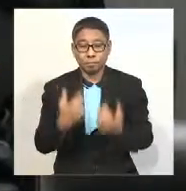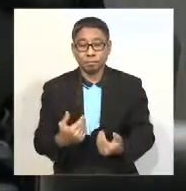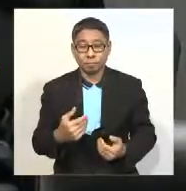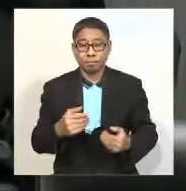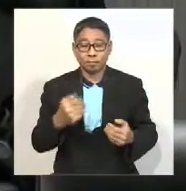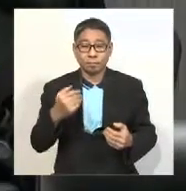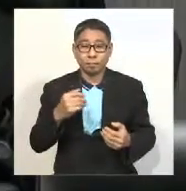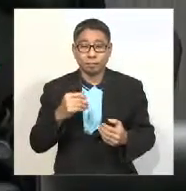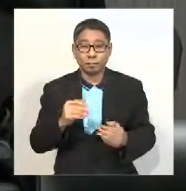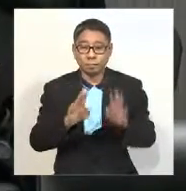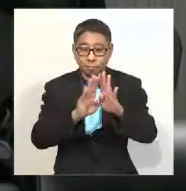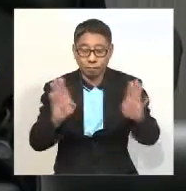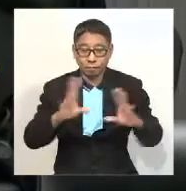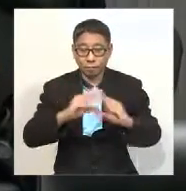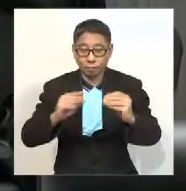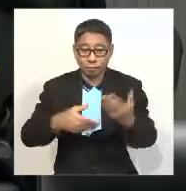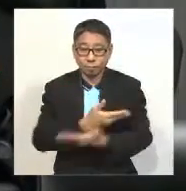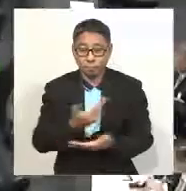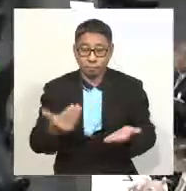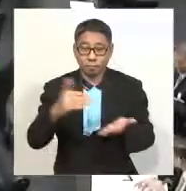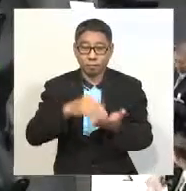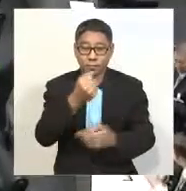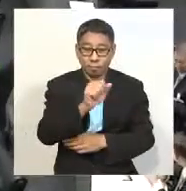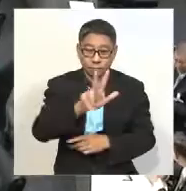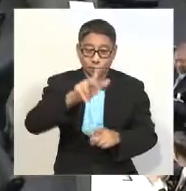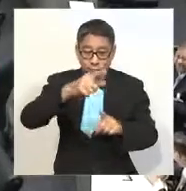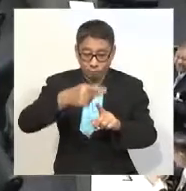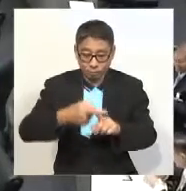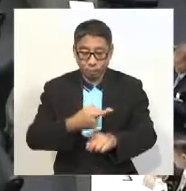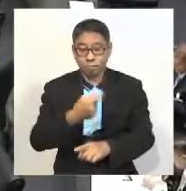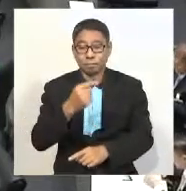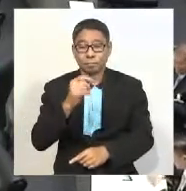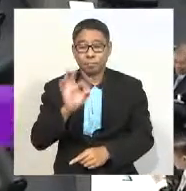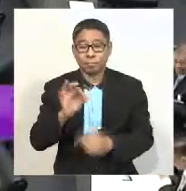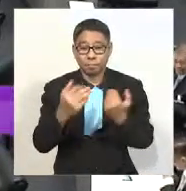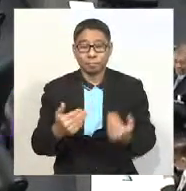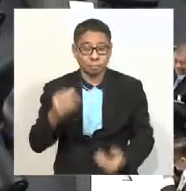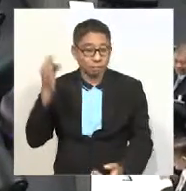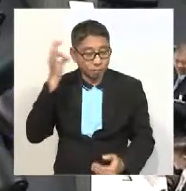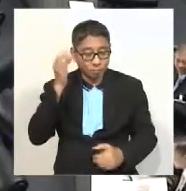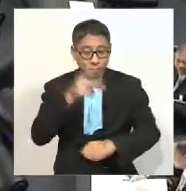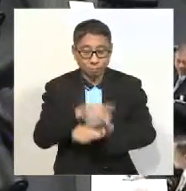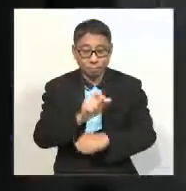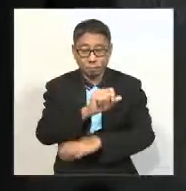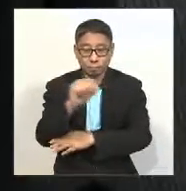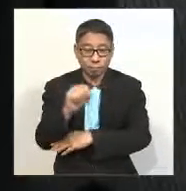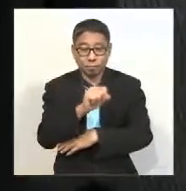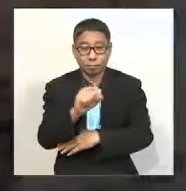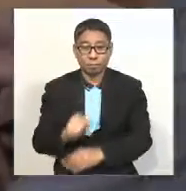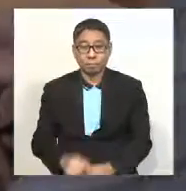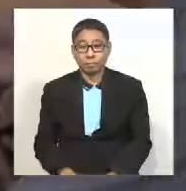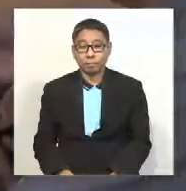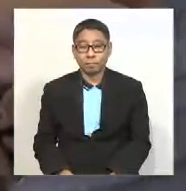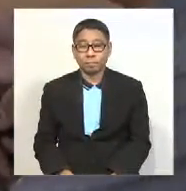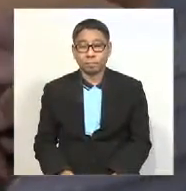ระที่ยังค้างอยู่จะเปิดประชุมนัดพิเศษในวันที่13กันยายนนี้ค่ะฟังเสียงท่านประธานสภากันหน่อยค่ะ